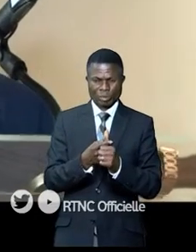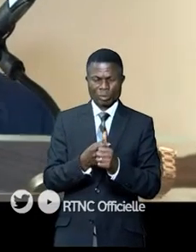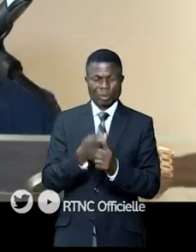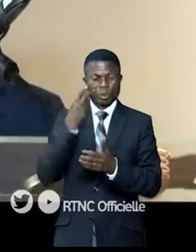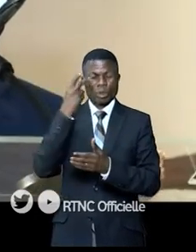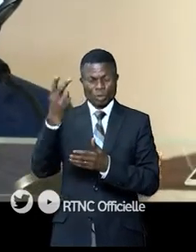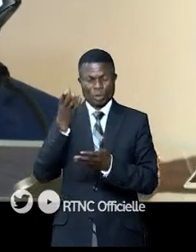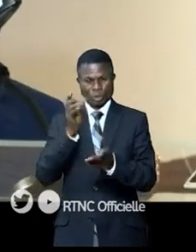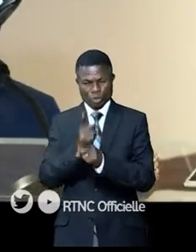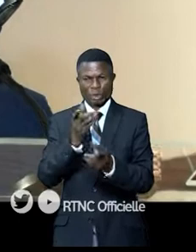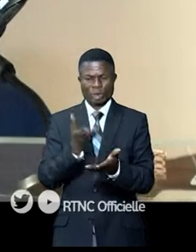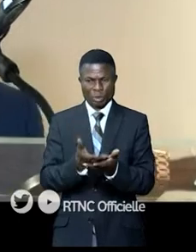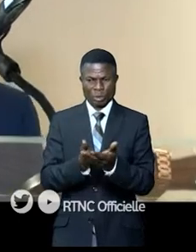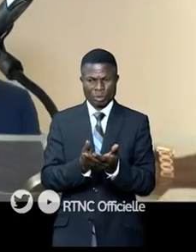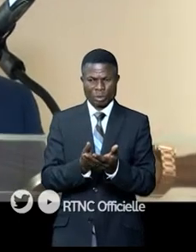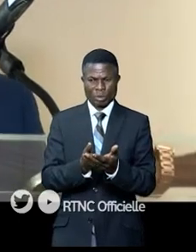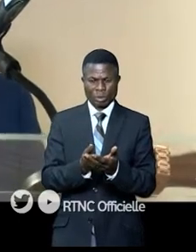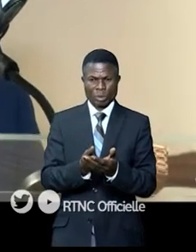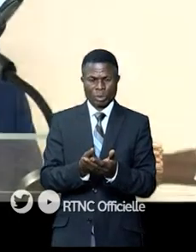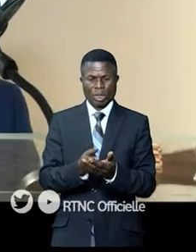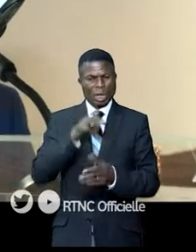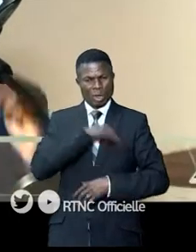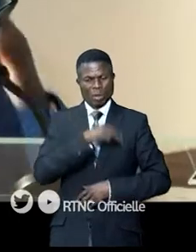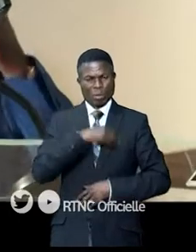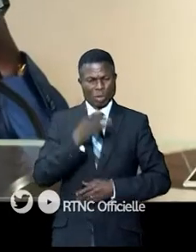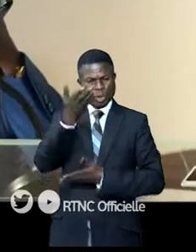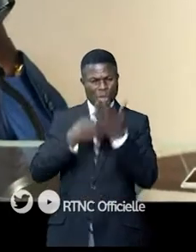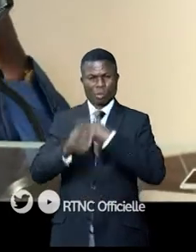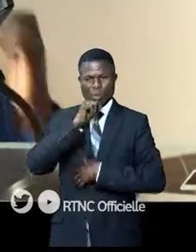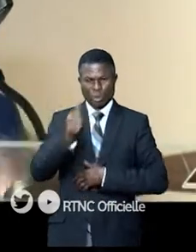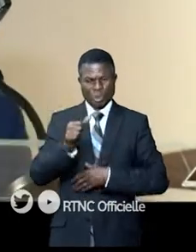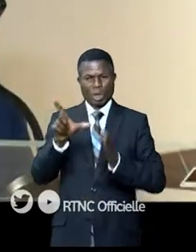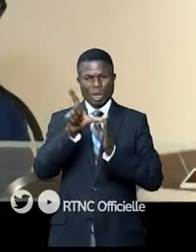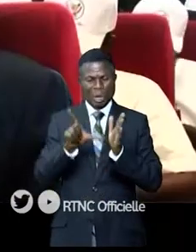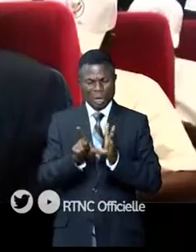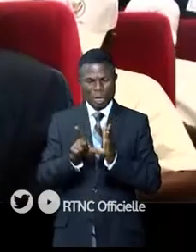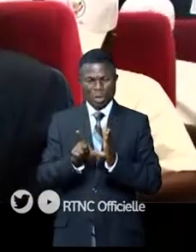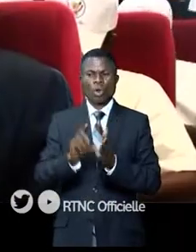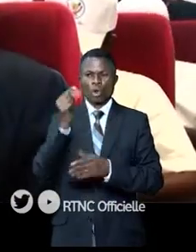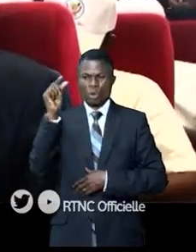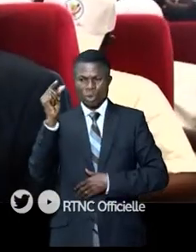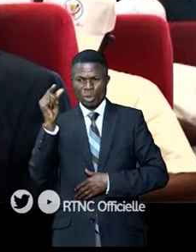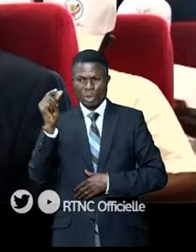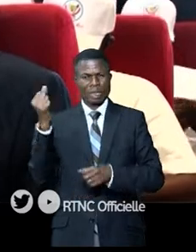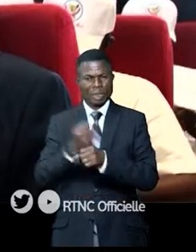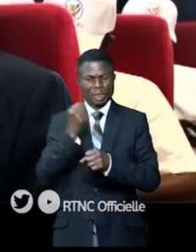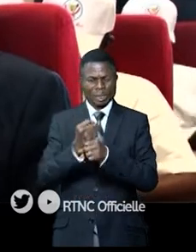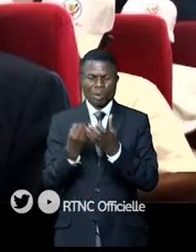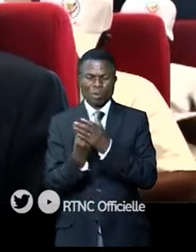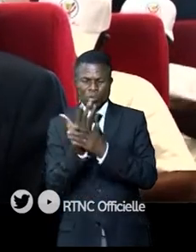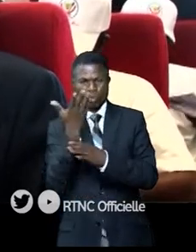code minier. Il n'a pas non plus l'ambition de remplacer le code minier révisé, est une œuvre